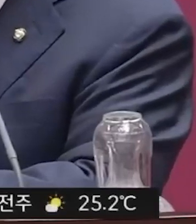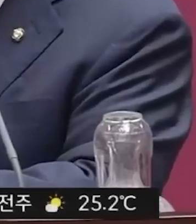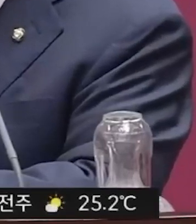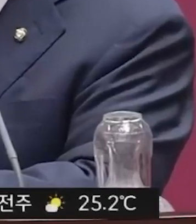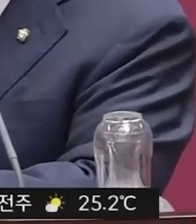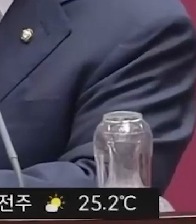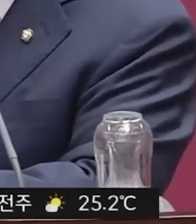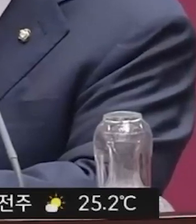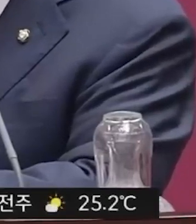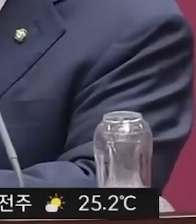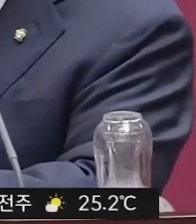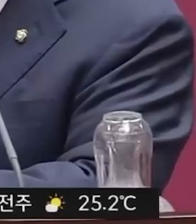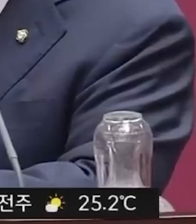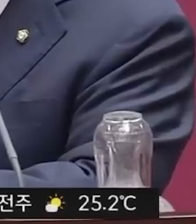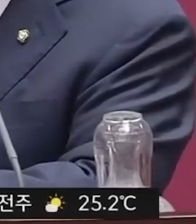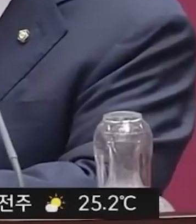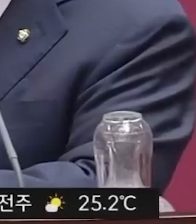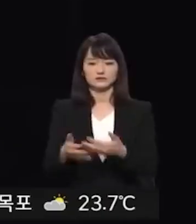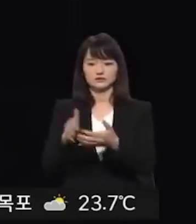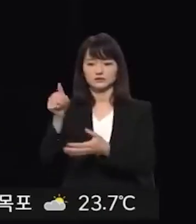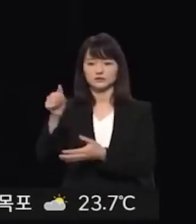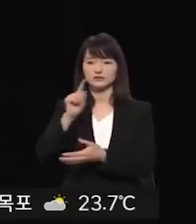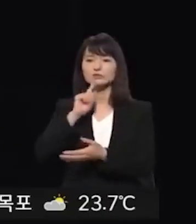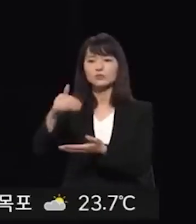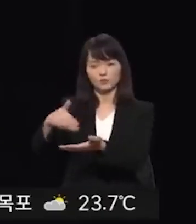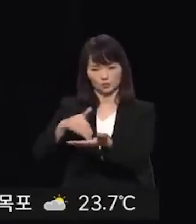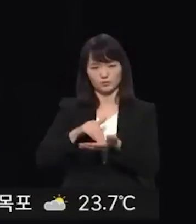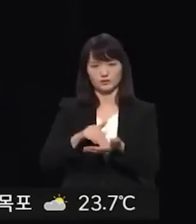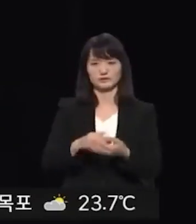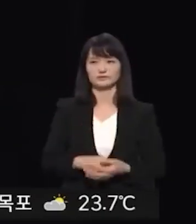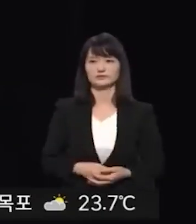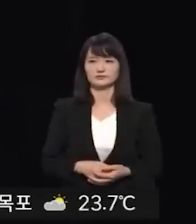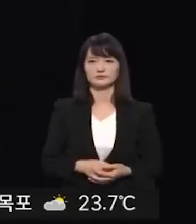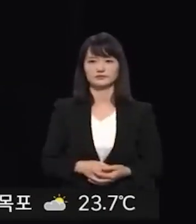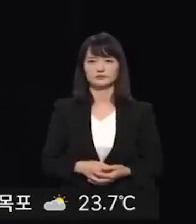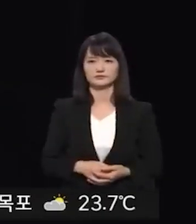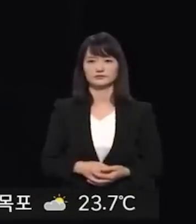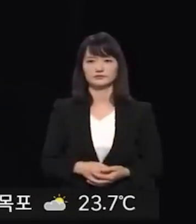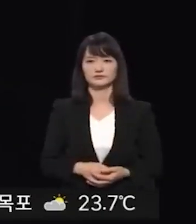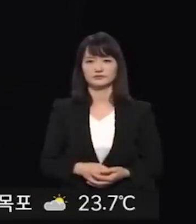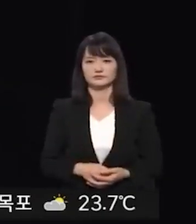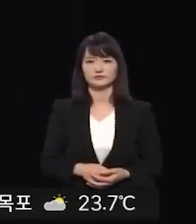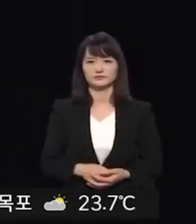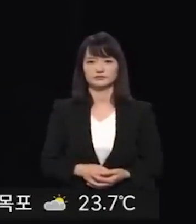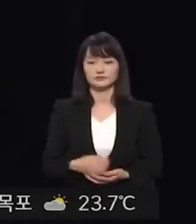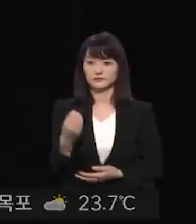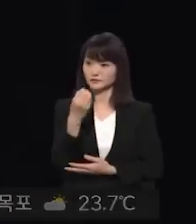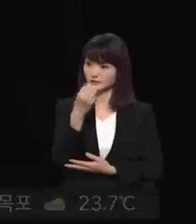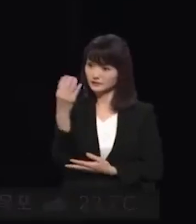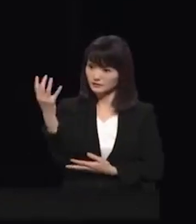이건 장관한테 복을 받아야죠 김현도 아마 신문사에서 본 줄 알고